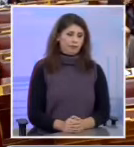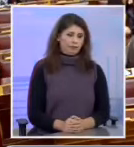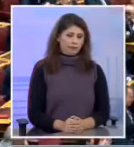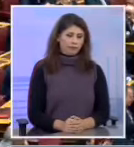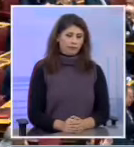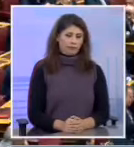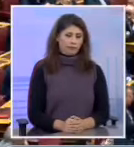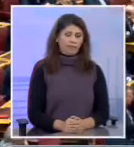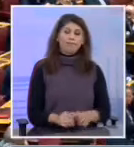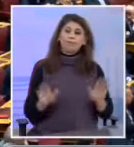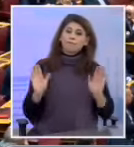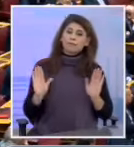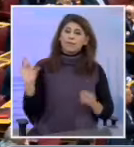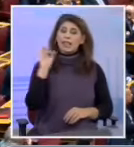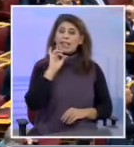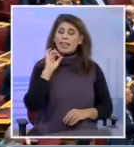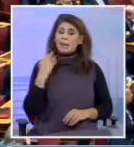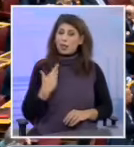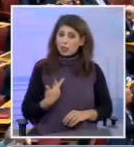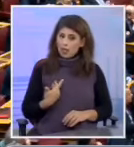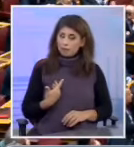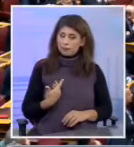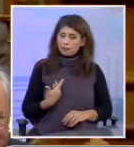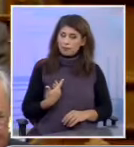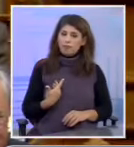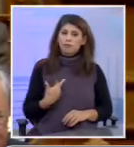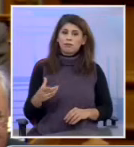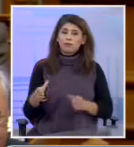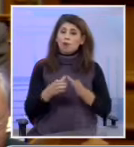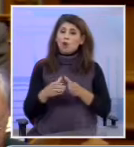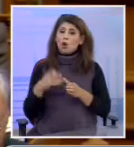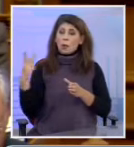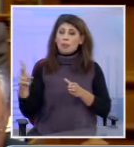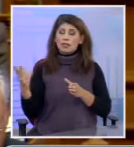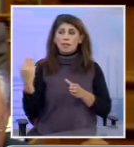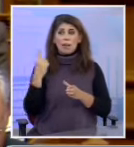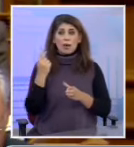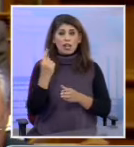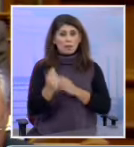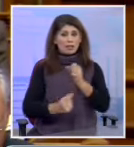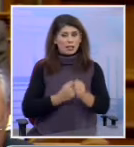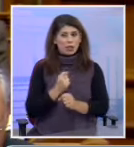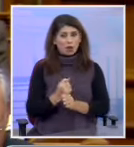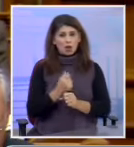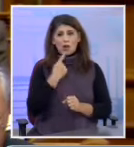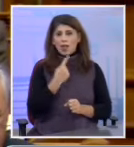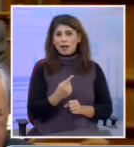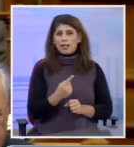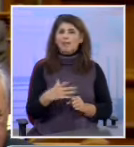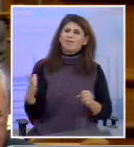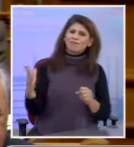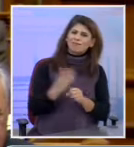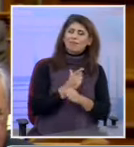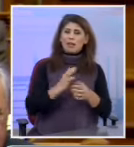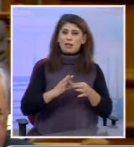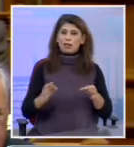Και επειδή, κυρία Μπακογιάννη, η παράταξή σας πριν από 1,5 χρόνο μιλούσε για success